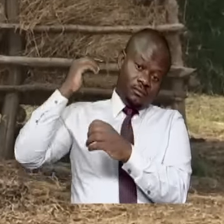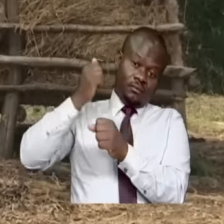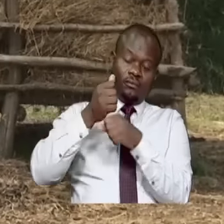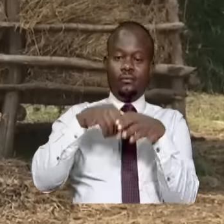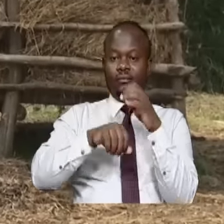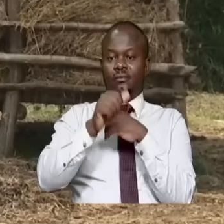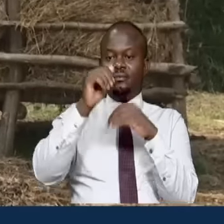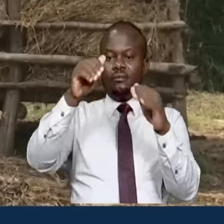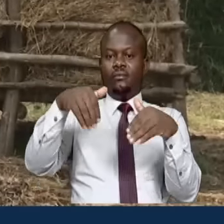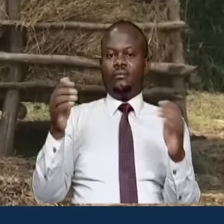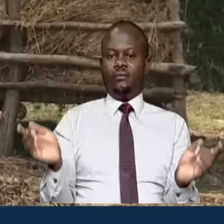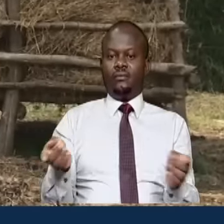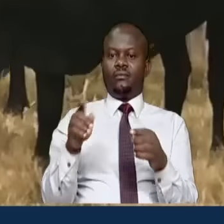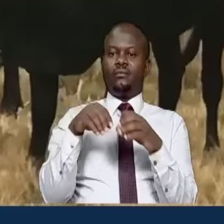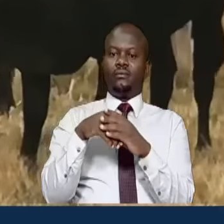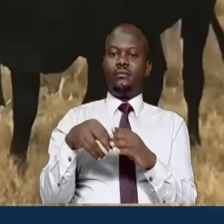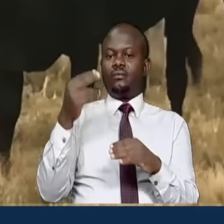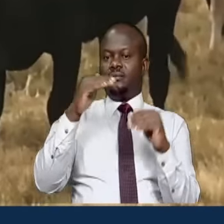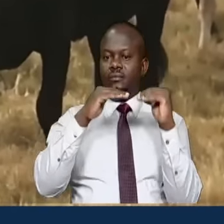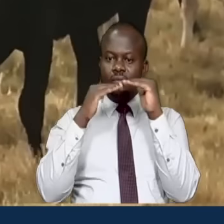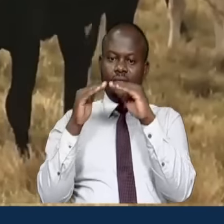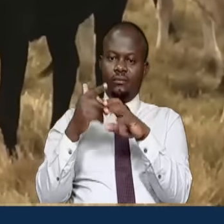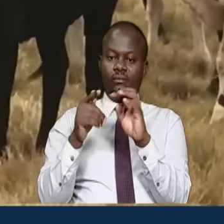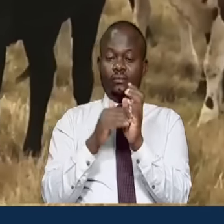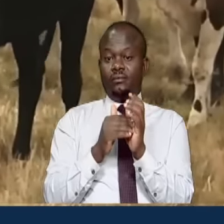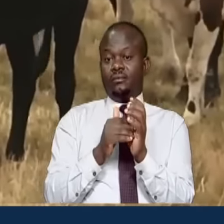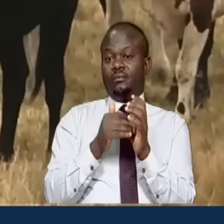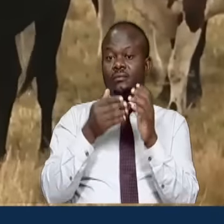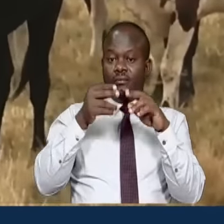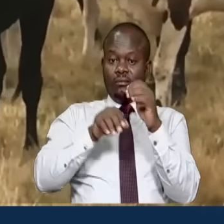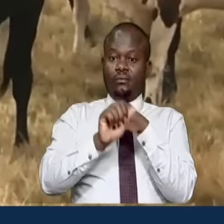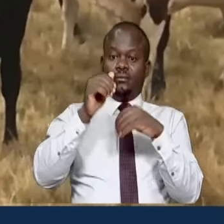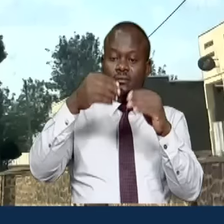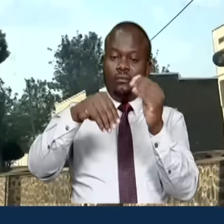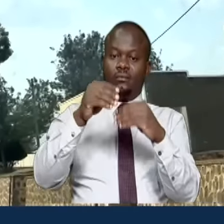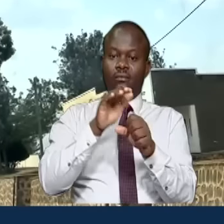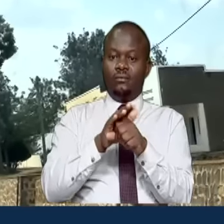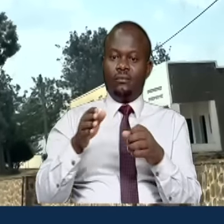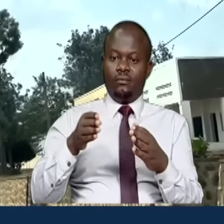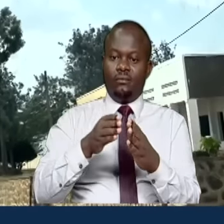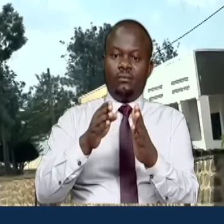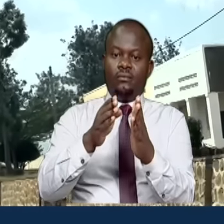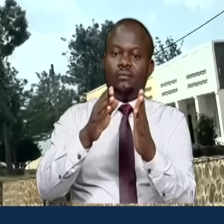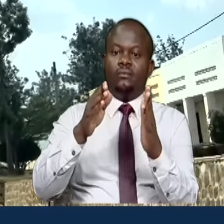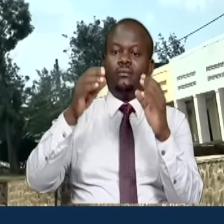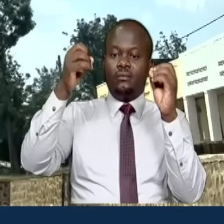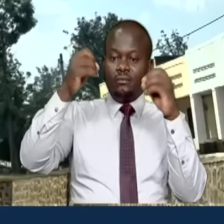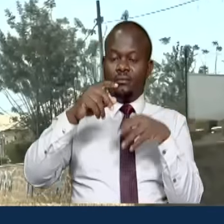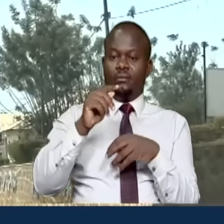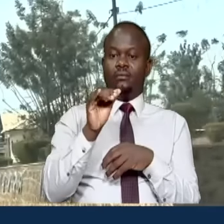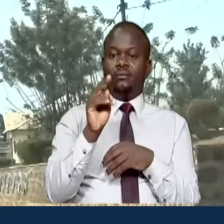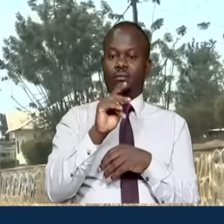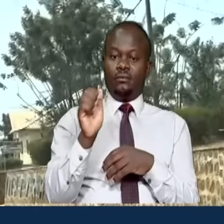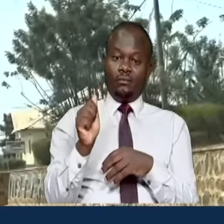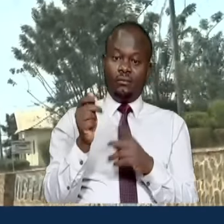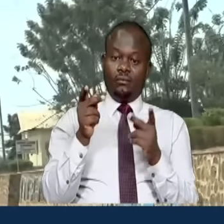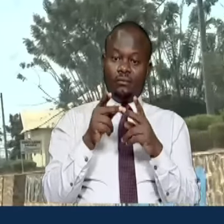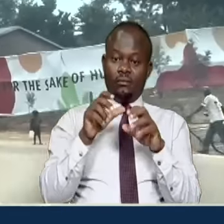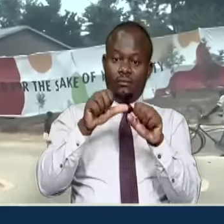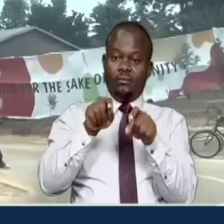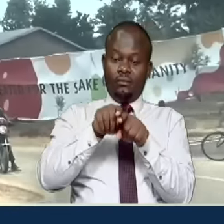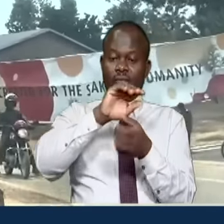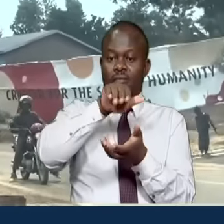ibikorwa by'ubuhinzi n'ubworozi ku kigero cyo hejuru. Gusa nanone hanabaga ibikorwa by'ubucuruzi hanini ku muhanda mugari Kigali Kayonza Nyagatare ka Gitumba, ahafatwaga nka